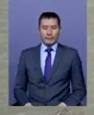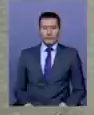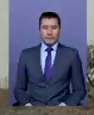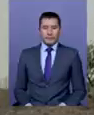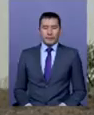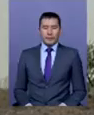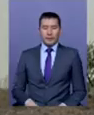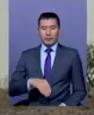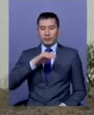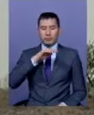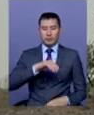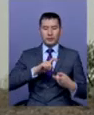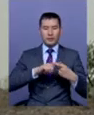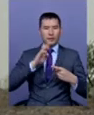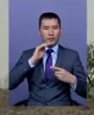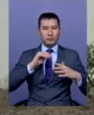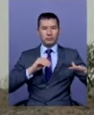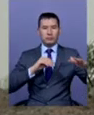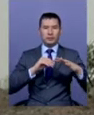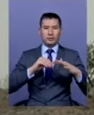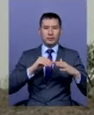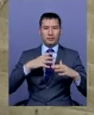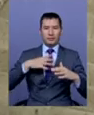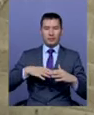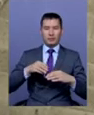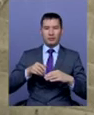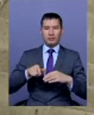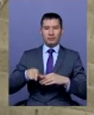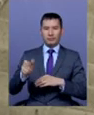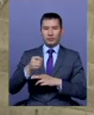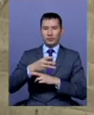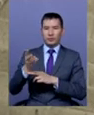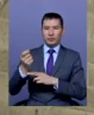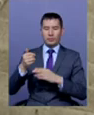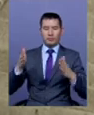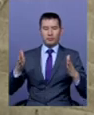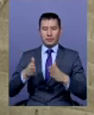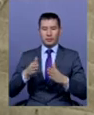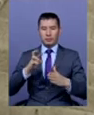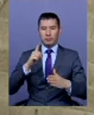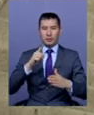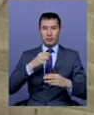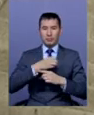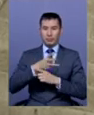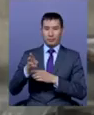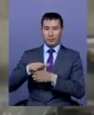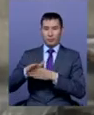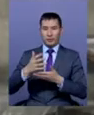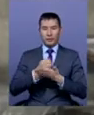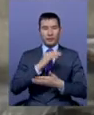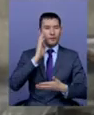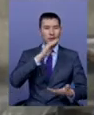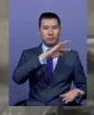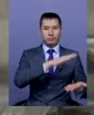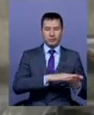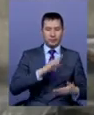кемітіпті. Мамандар су айналымын енгізуге мәжбүр болған. Әйтпесе Бартоғайда су әлдеқайшан таусылып қалар еді дейді. Шілде айында одан сайын